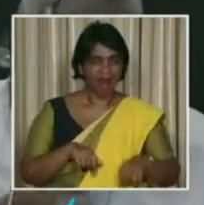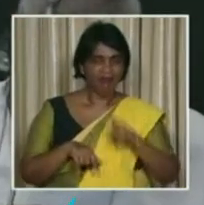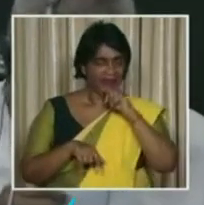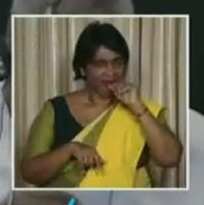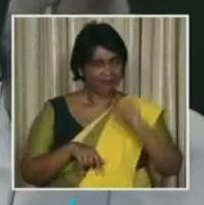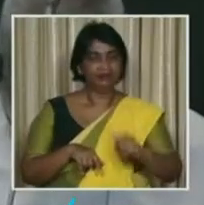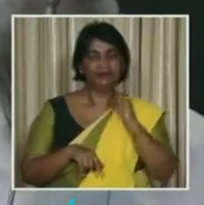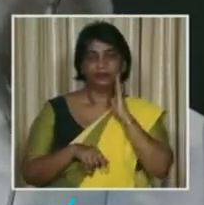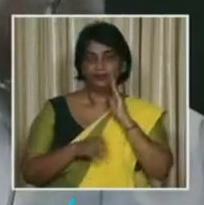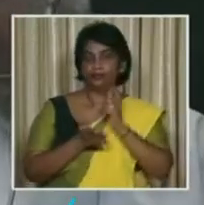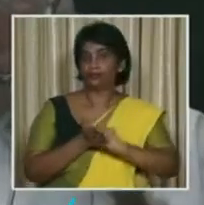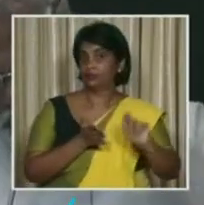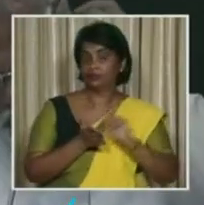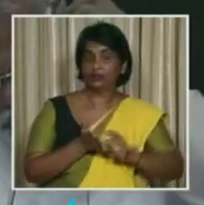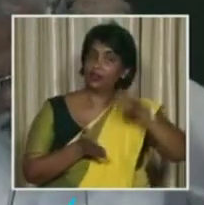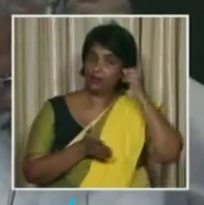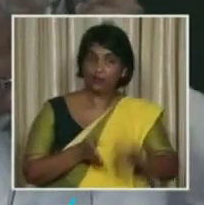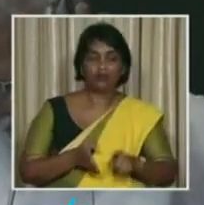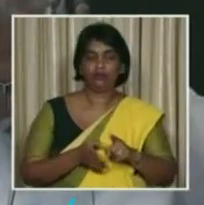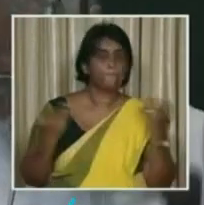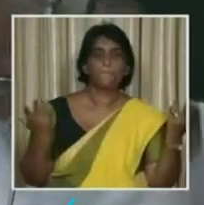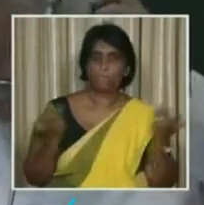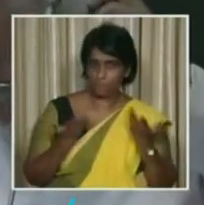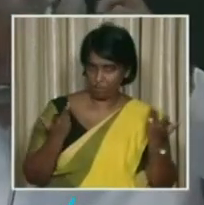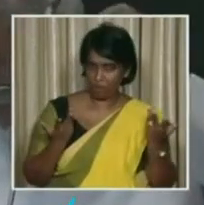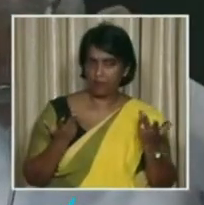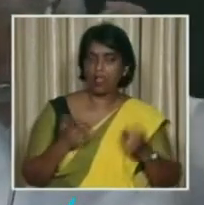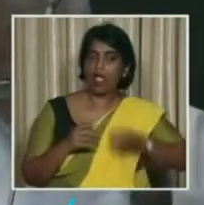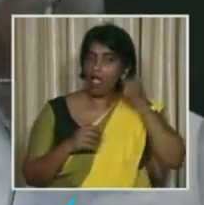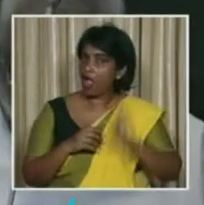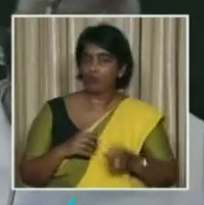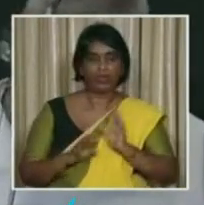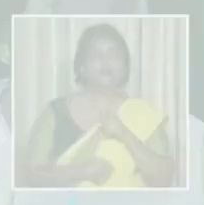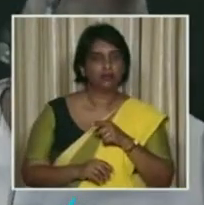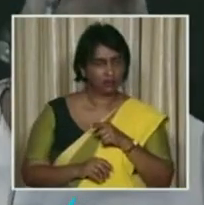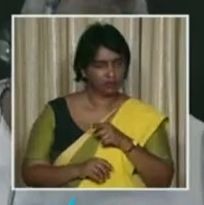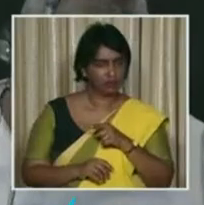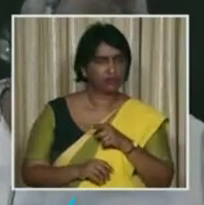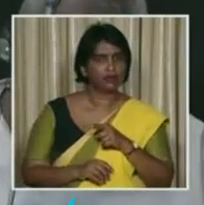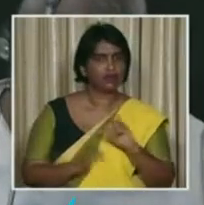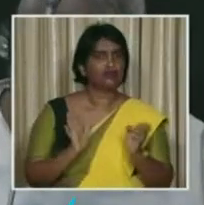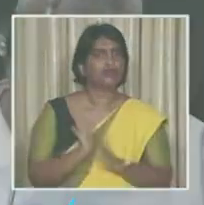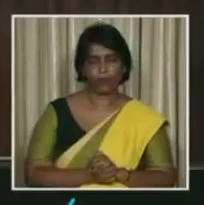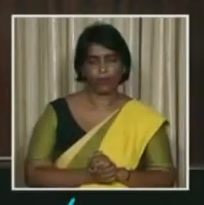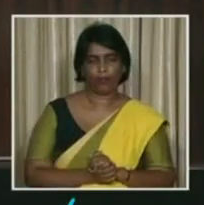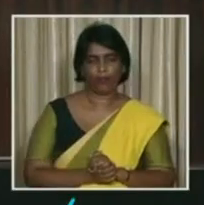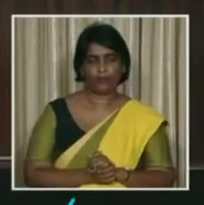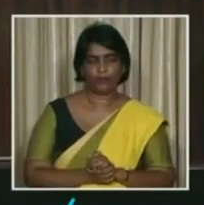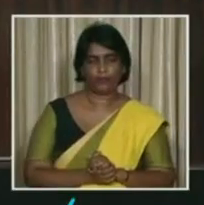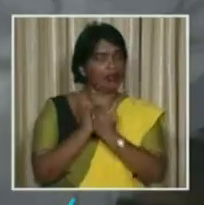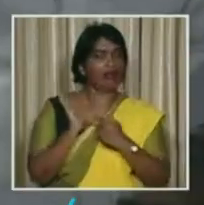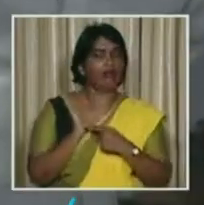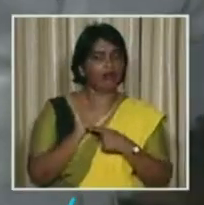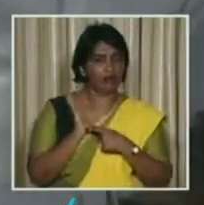අනිවාර්යෙන් ඉංග්‍රීසියෙන් ලියන්න කියලා අනිවාර්ය කරන්න බෑ. ඒ අනුමත කරන්නේ නෑ කියන එක තමයි කාරක සභාවේ මතය. දැන්